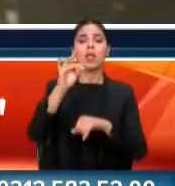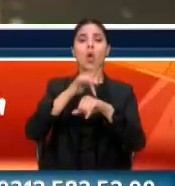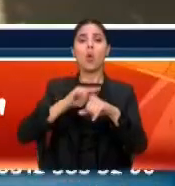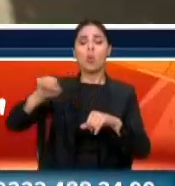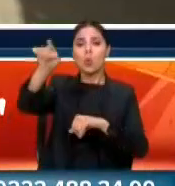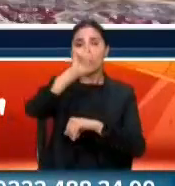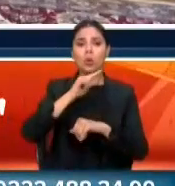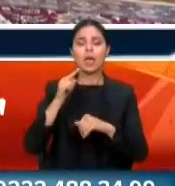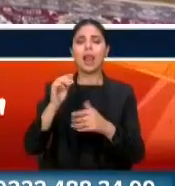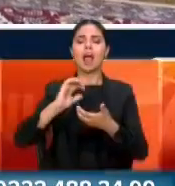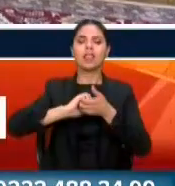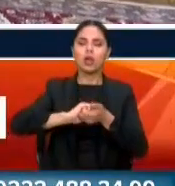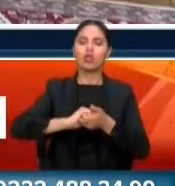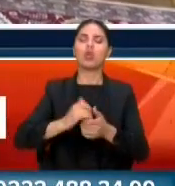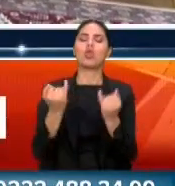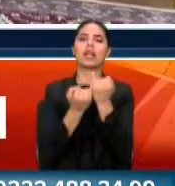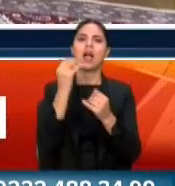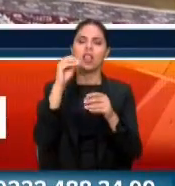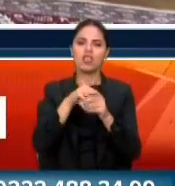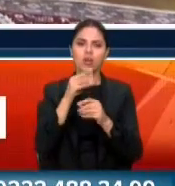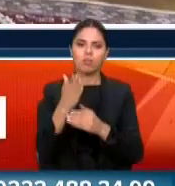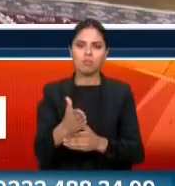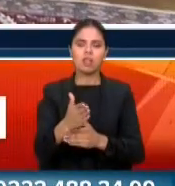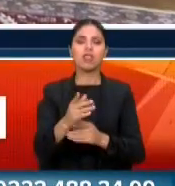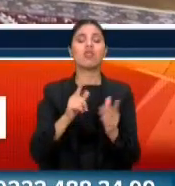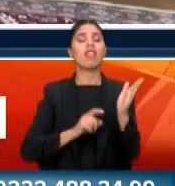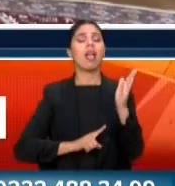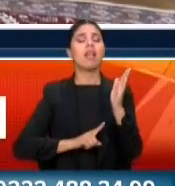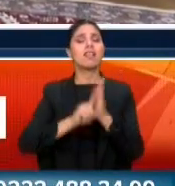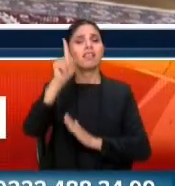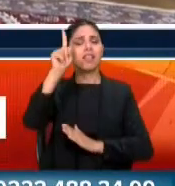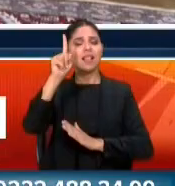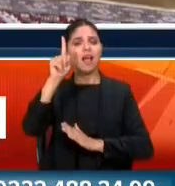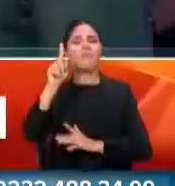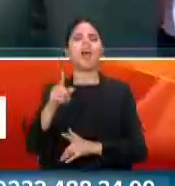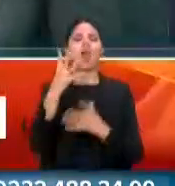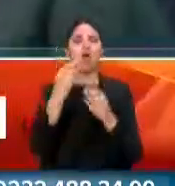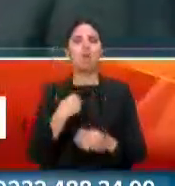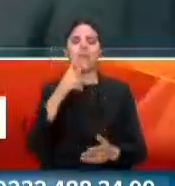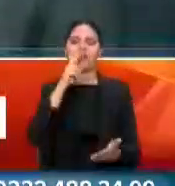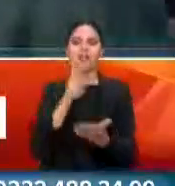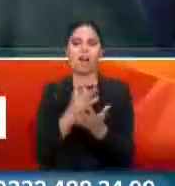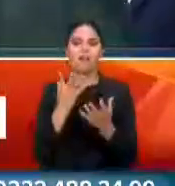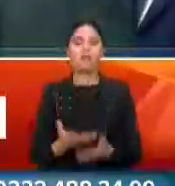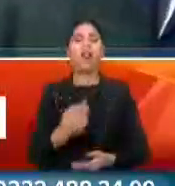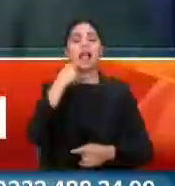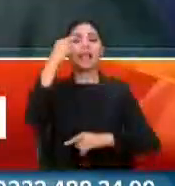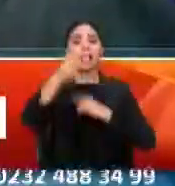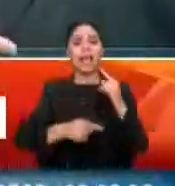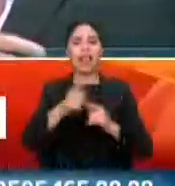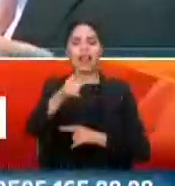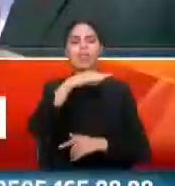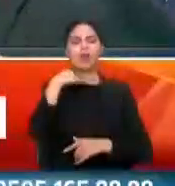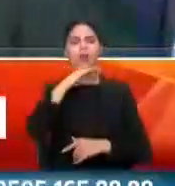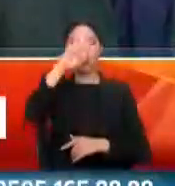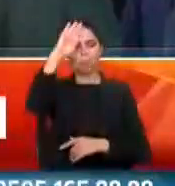ülkelerdeki dost ve kardeşlerimiz için zaferle neticelendirmekte kararlıyız. Gelenek bozulmadı. Başkan Erdoğan